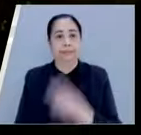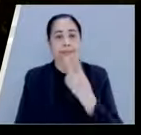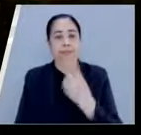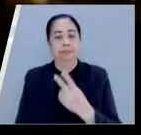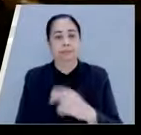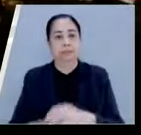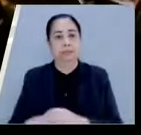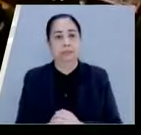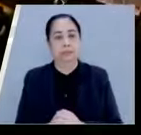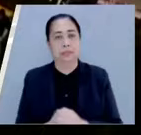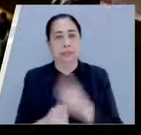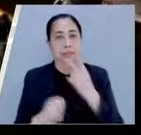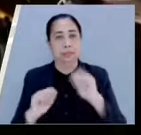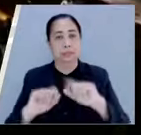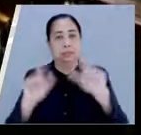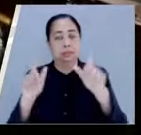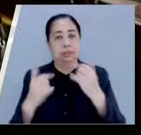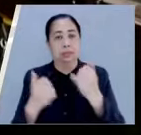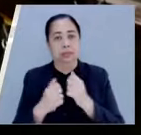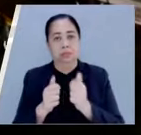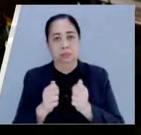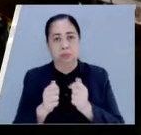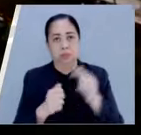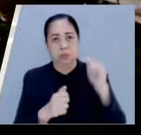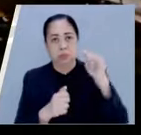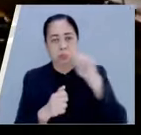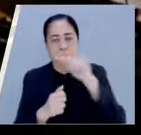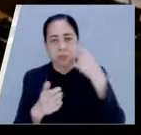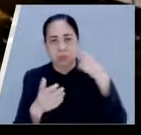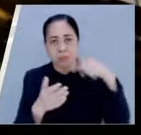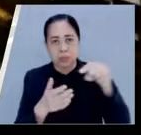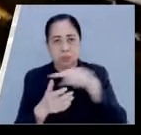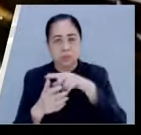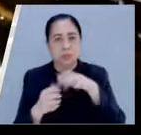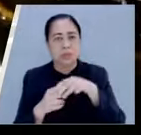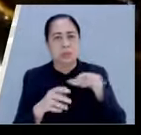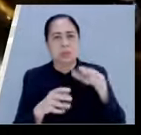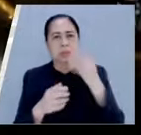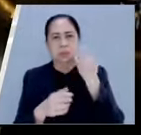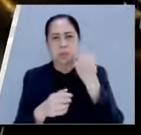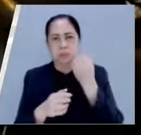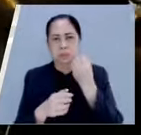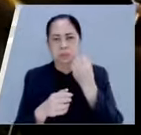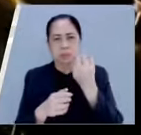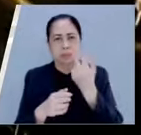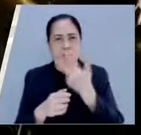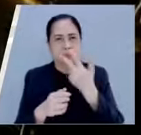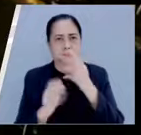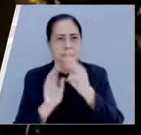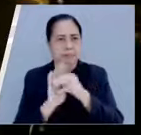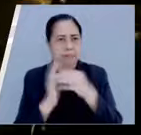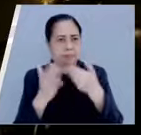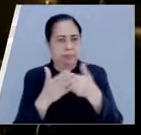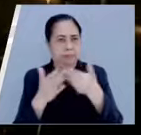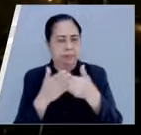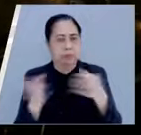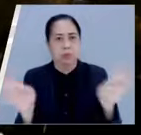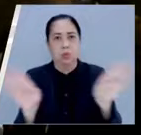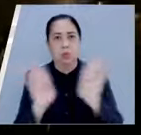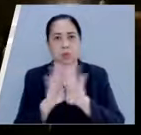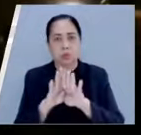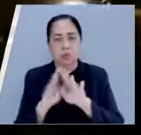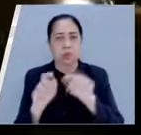laborito sa Manila North Cemetery. Kulang 30 minuto na lamang bago po isara sa mga dalaw ang